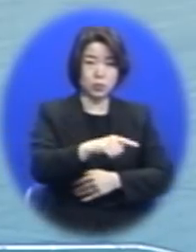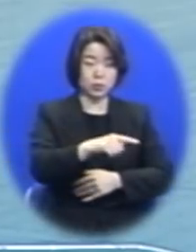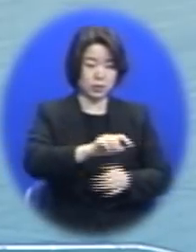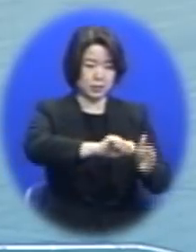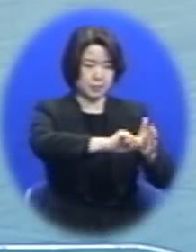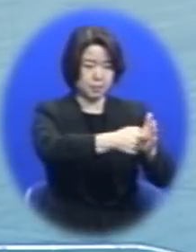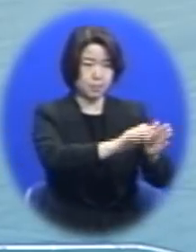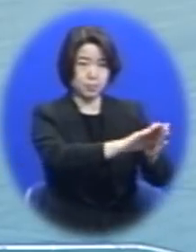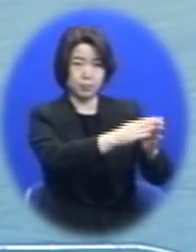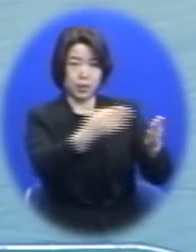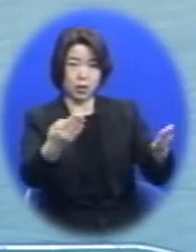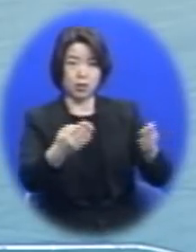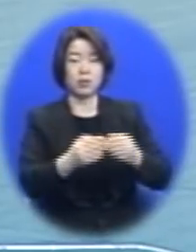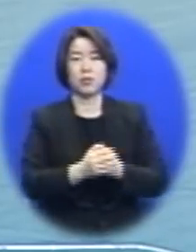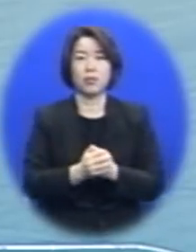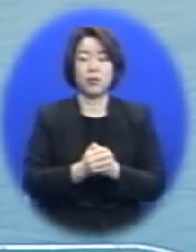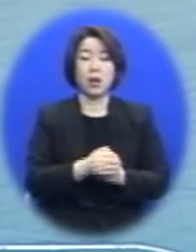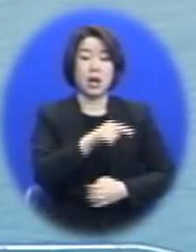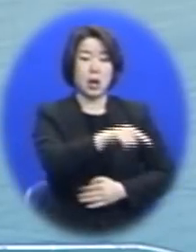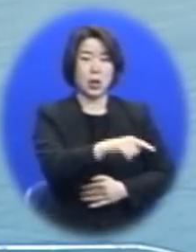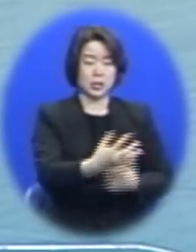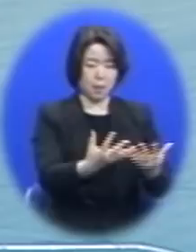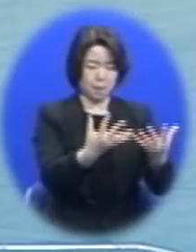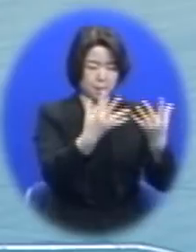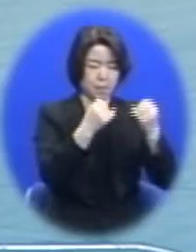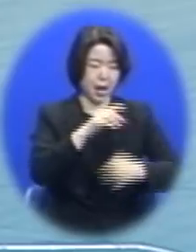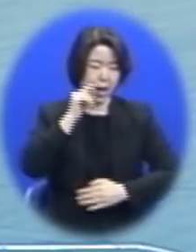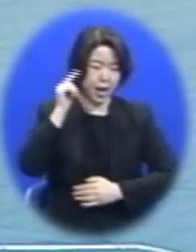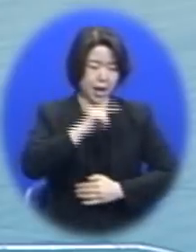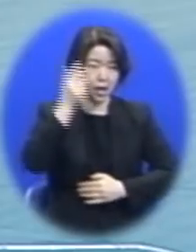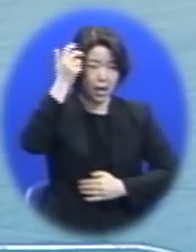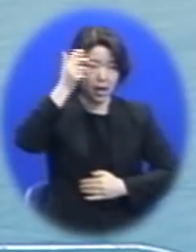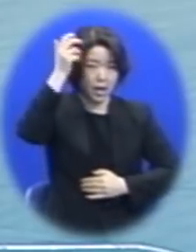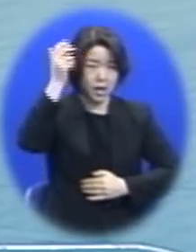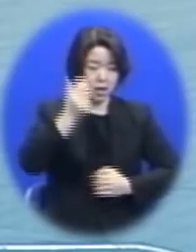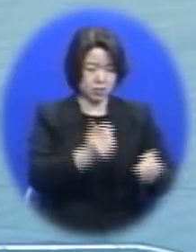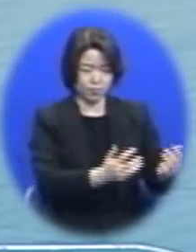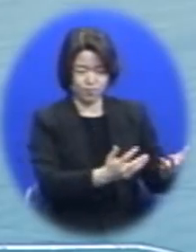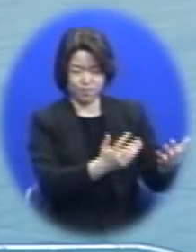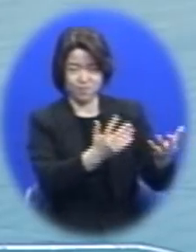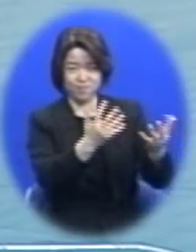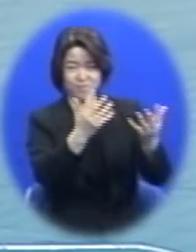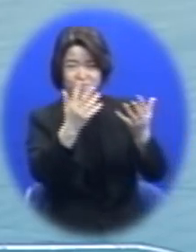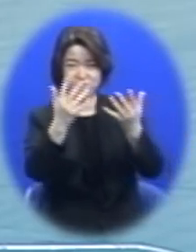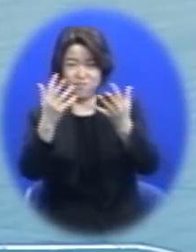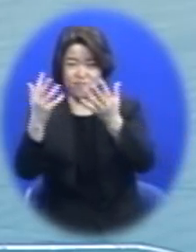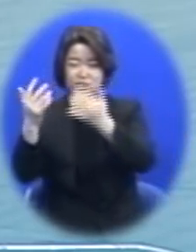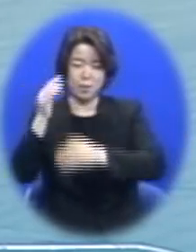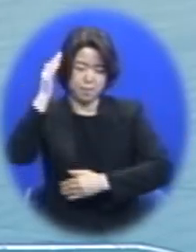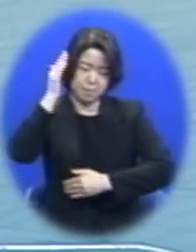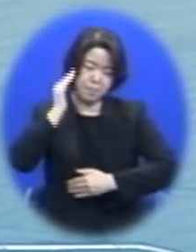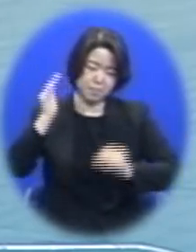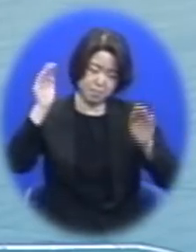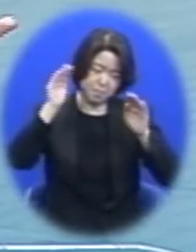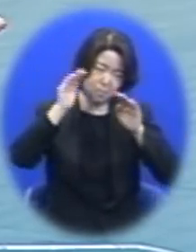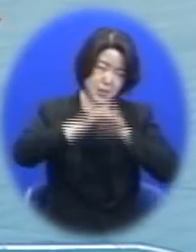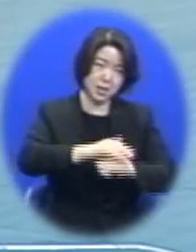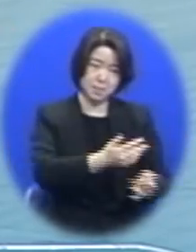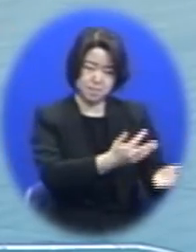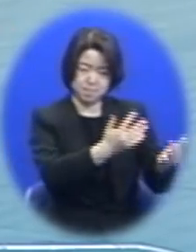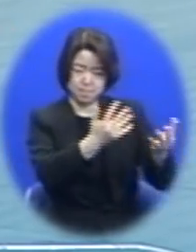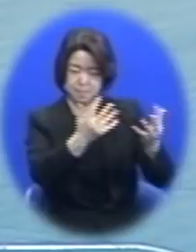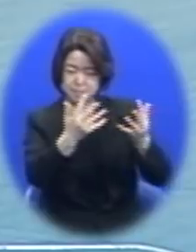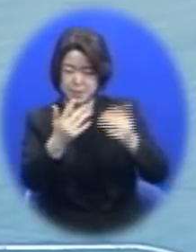엽니다 그리고 거기서 호 많은 악한 영들이 짙은 연기처럼 이 세상에 제 나오게